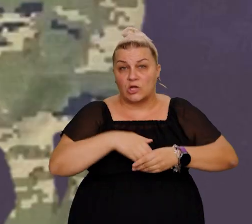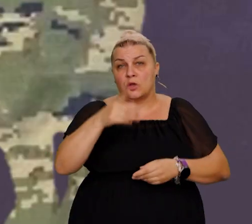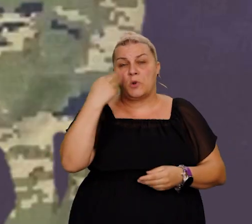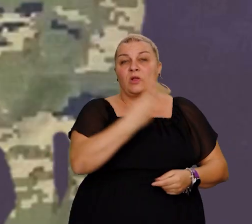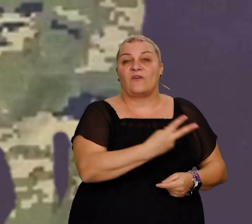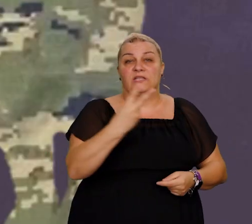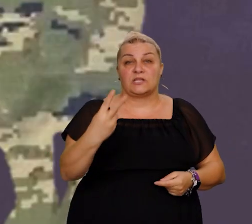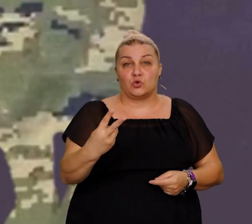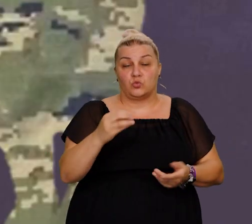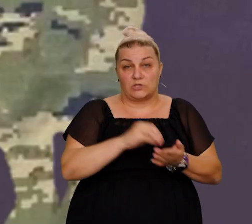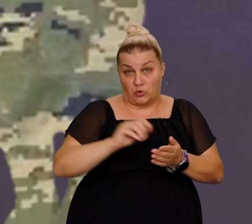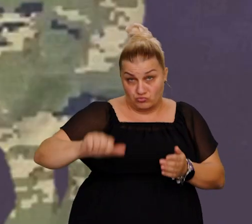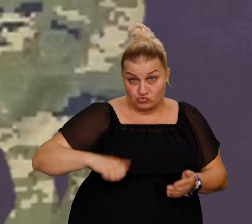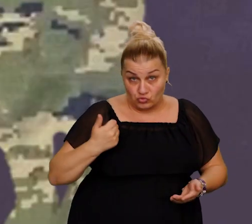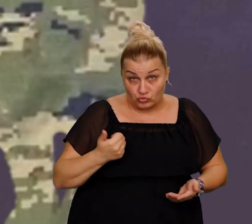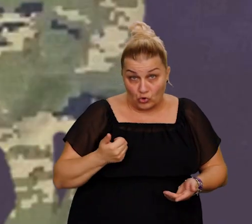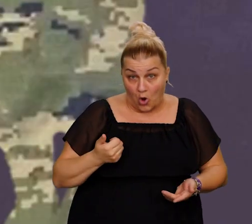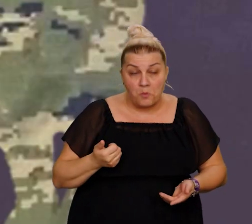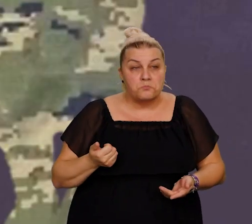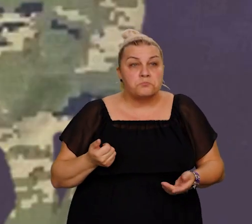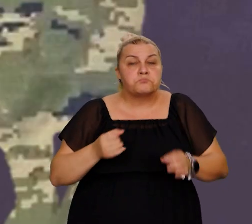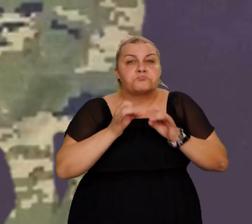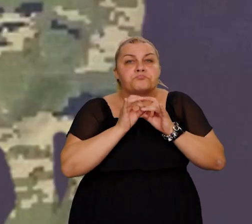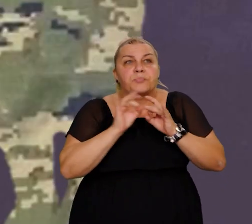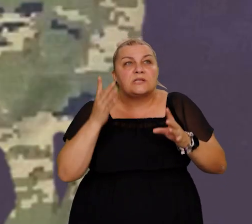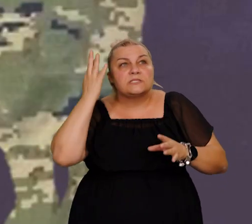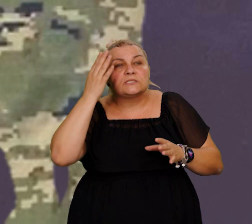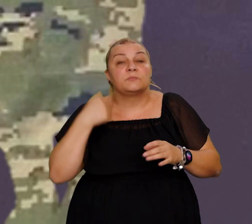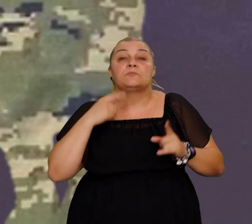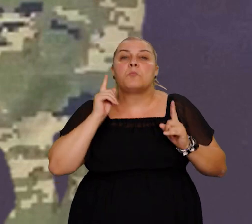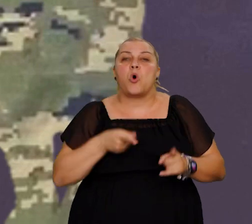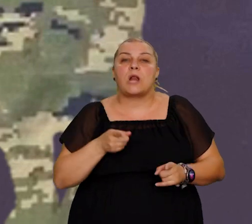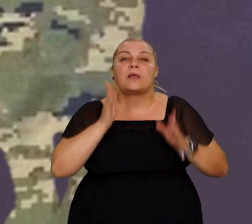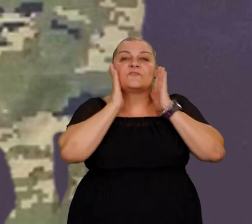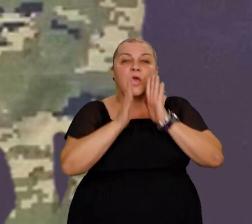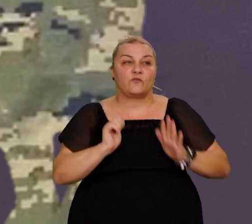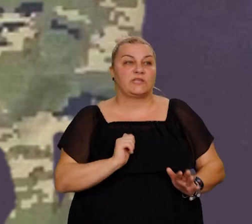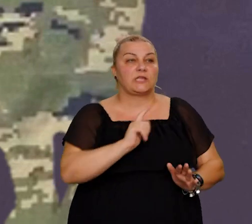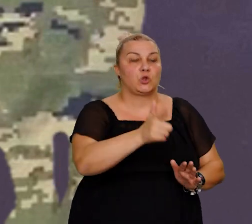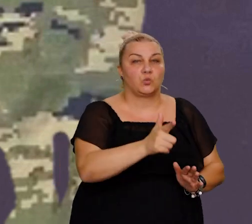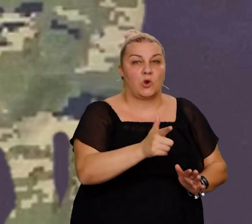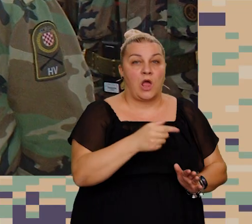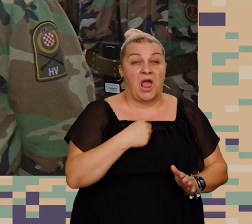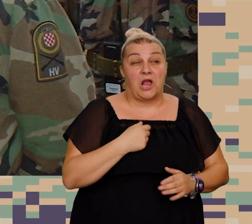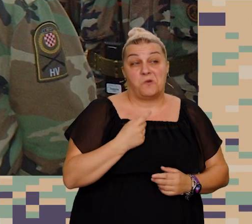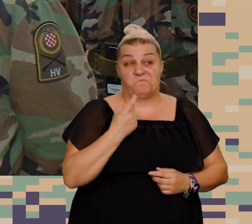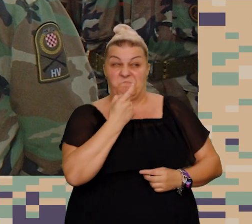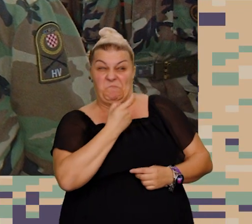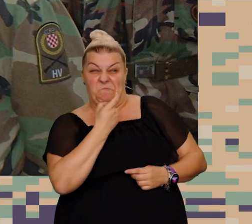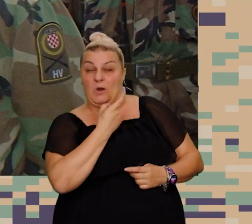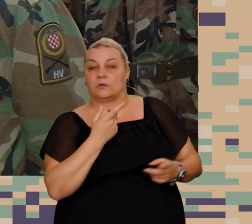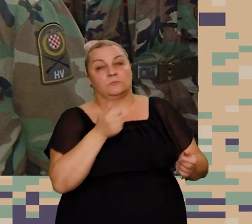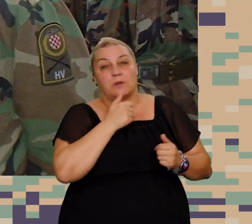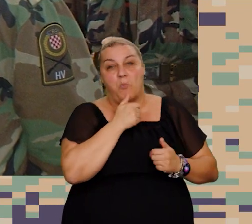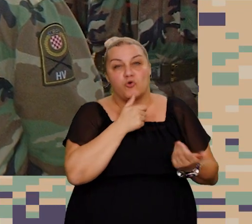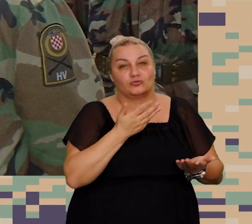to je 22. ujutro, mi smo bez kalkulacije morali vjerovati jedni drugima. Bez kalkulacije ikakve i bez ikakve